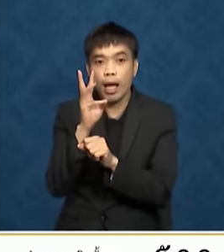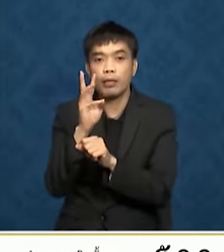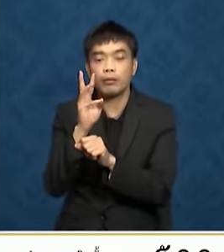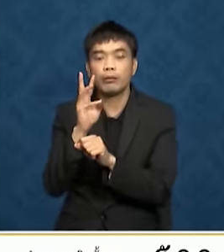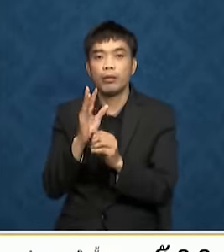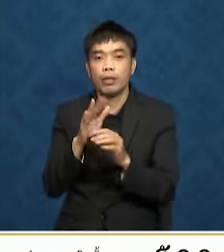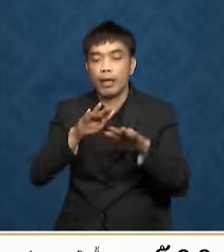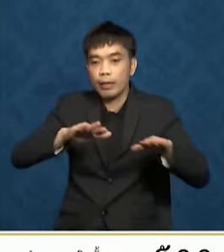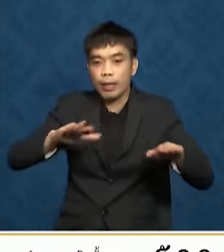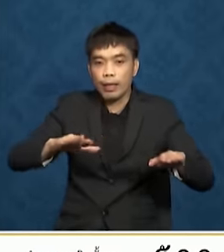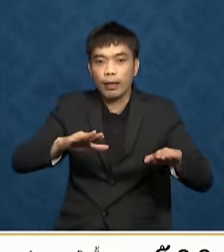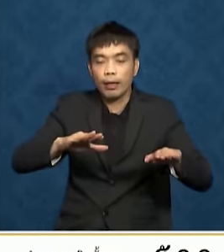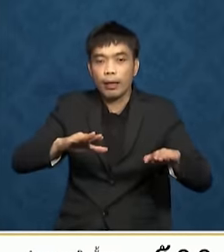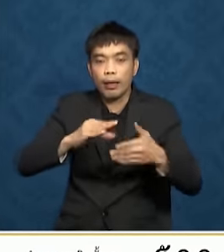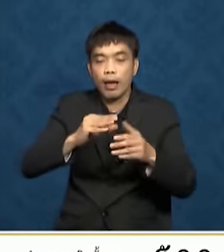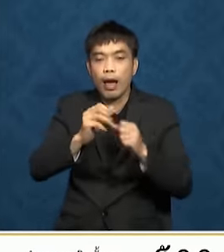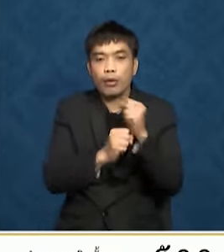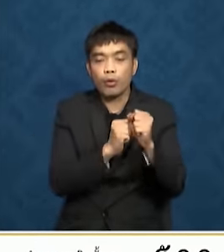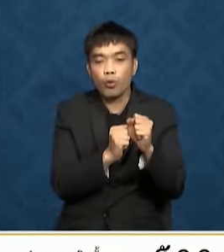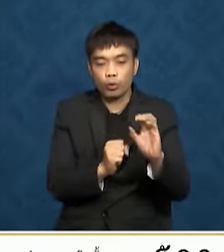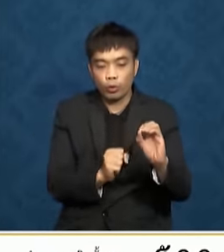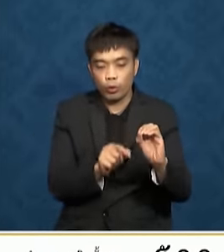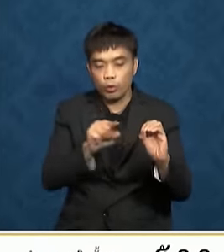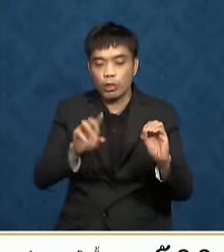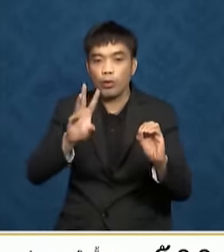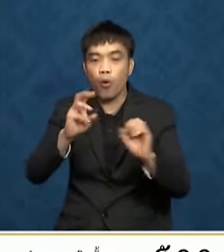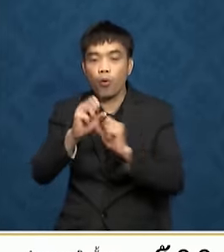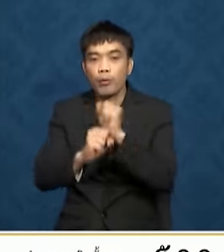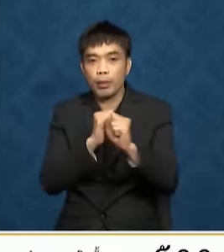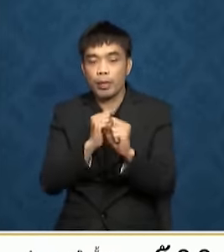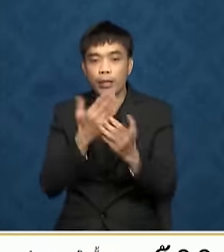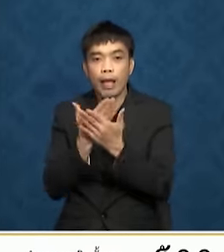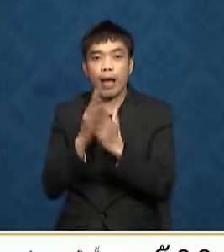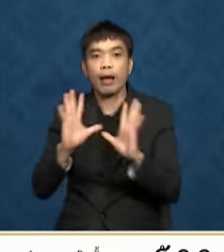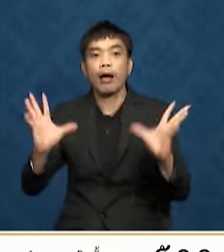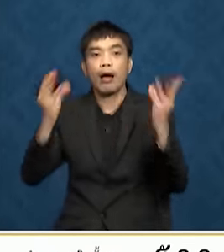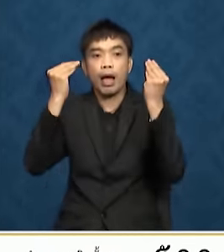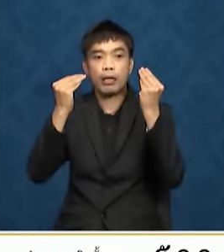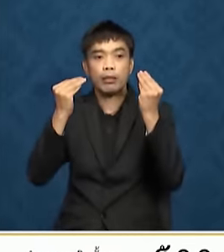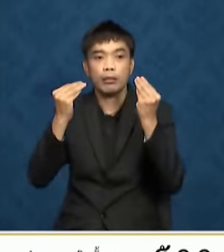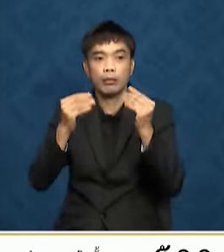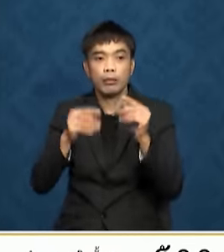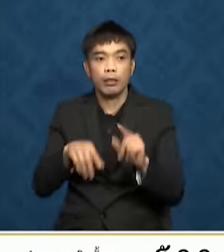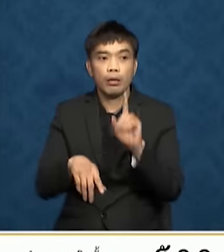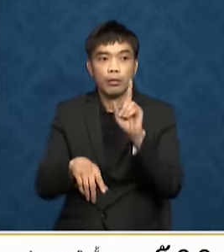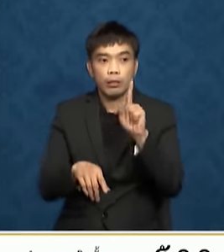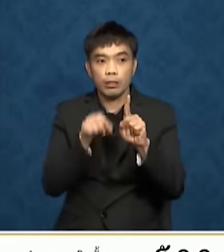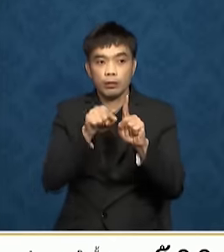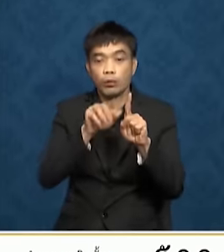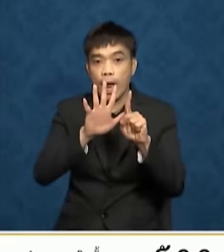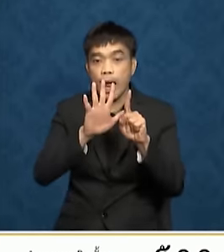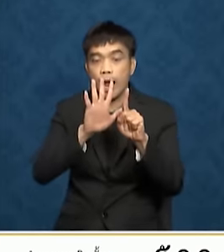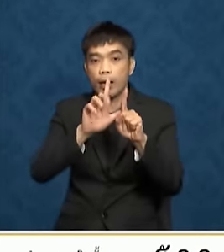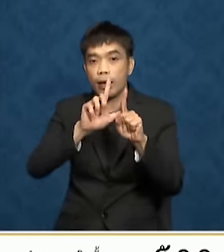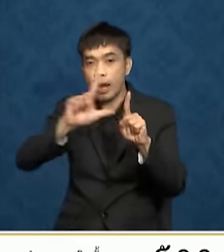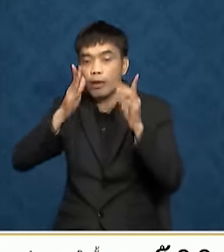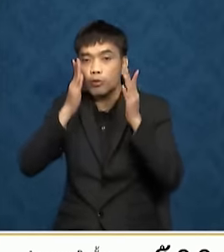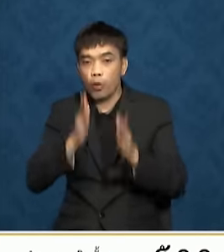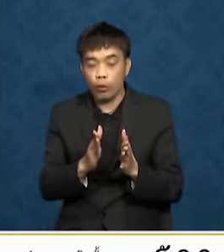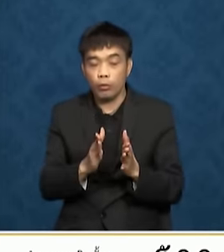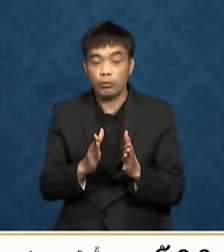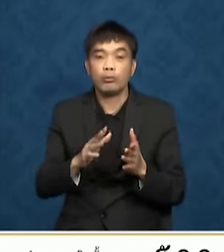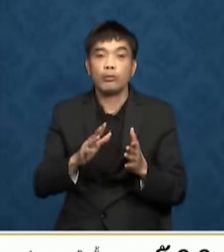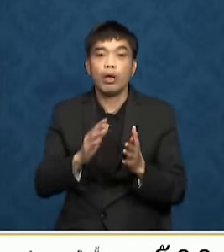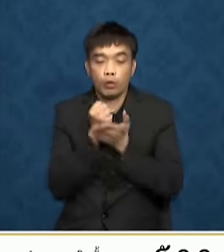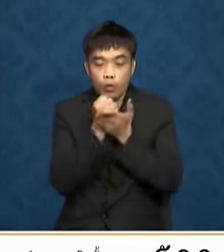อุดหนุนเด็กเล็กอายุ 0-6หายไป 15,000ล้านบาทนั่นคือเด็กเล็กกว่า 1.5ล้านคนที่อาจจะหลุดออกจากระบบไปครับท่าน